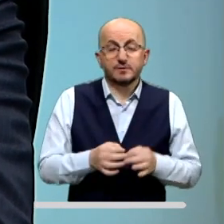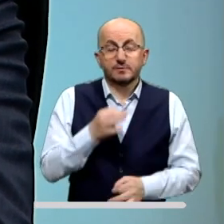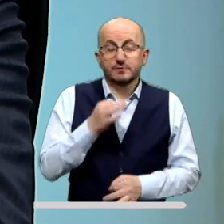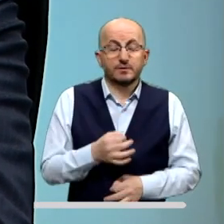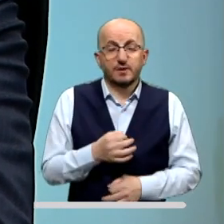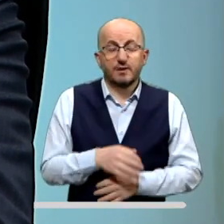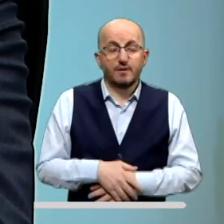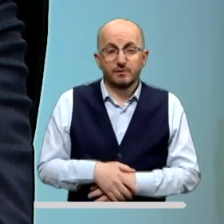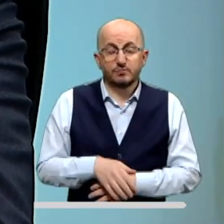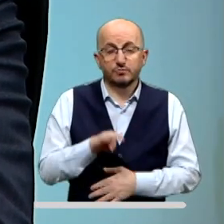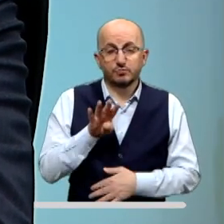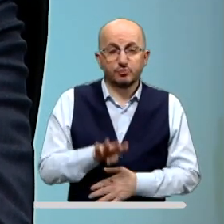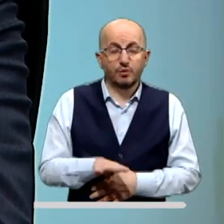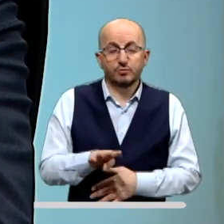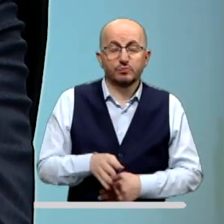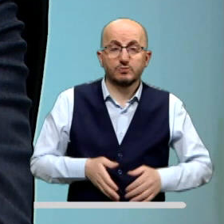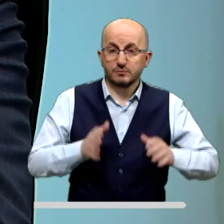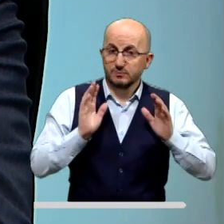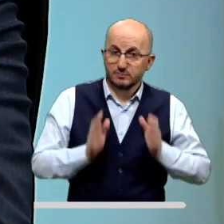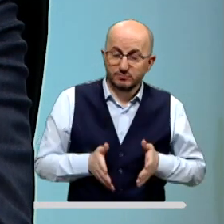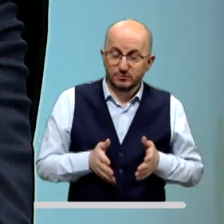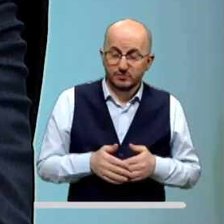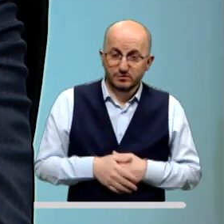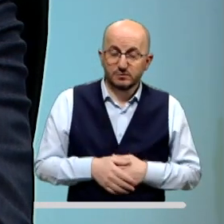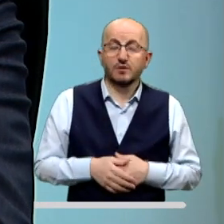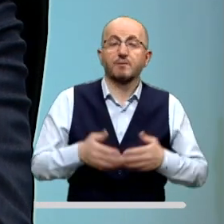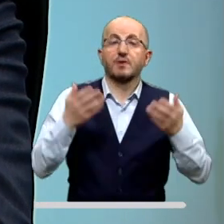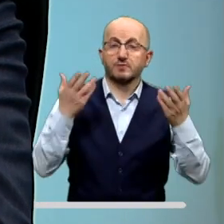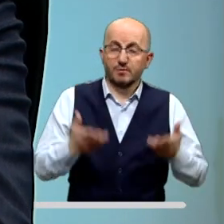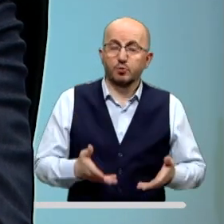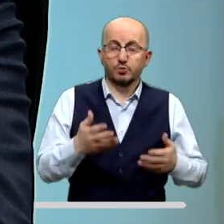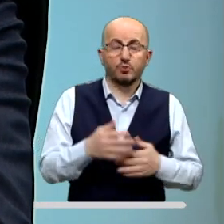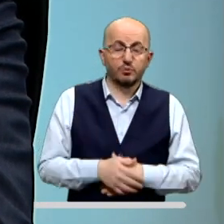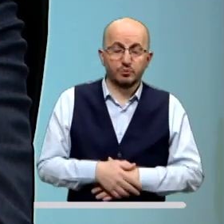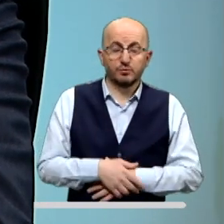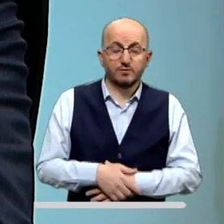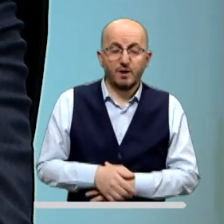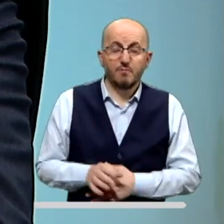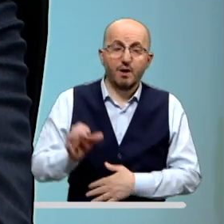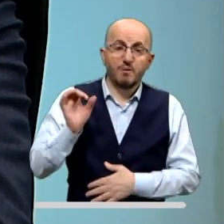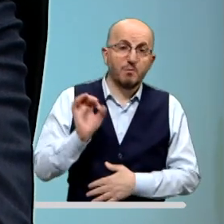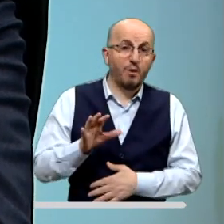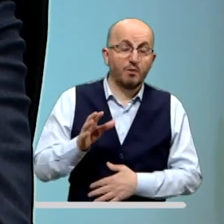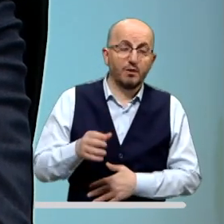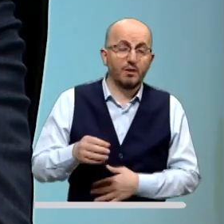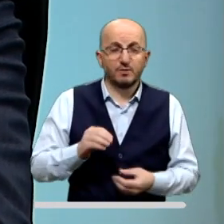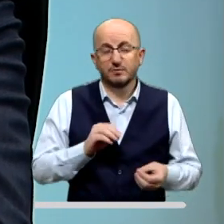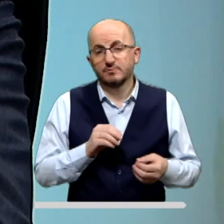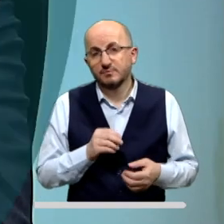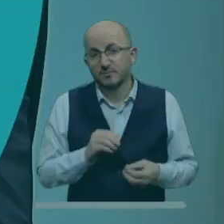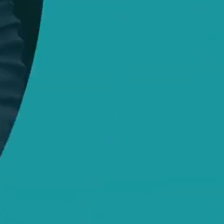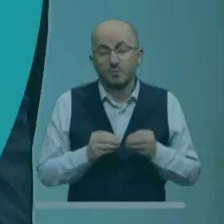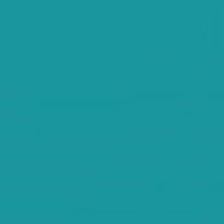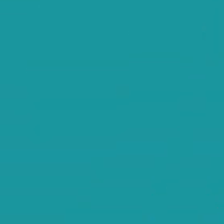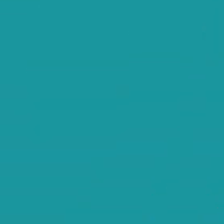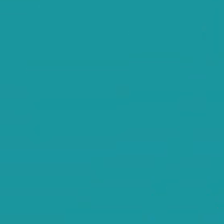bunu 4 rekat olarak kılmışsa kılmış olduğu bu namaz geçerlidir böyle çok bir dert etmesine problem